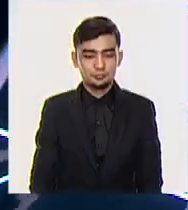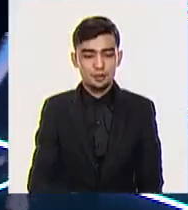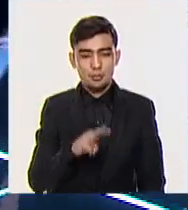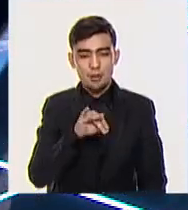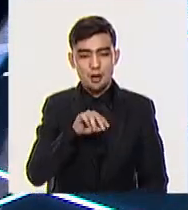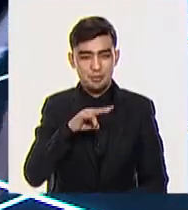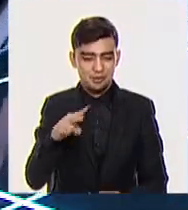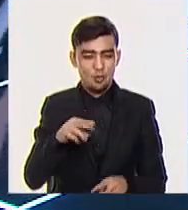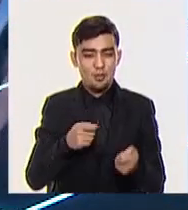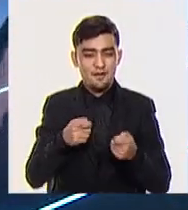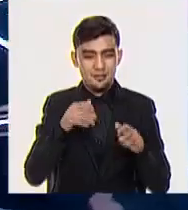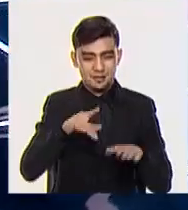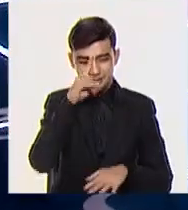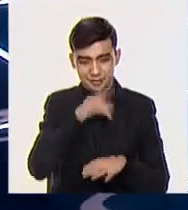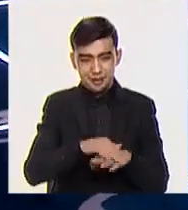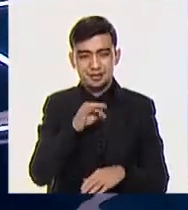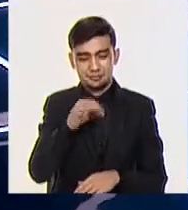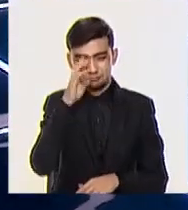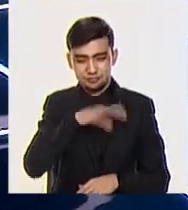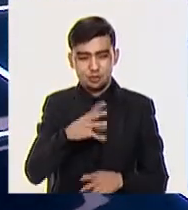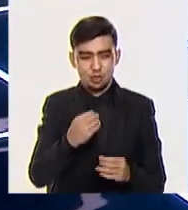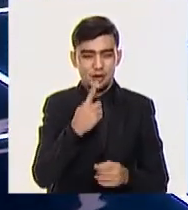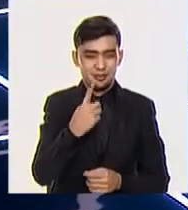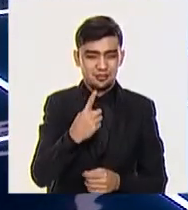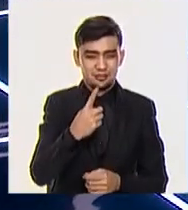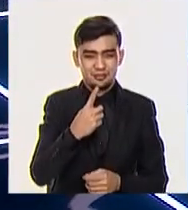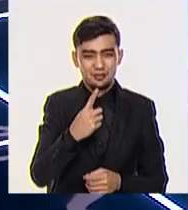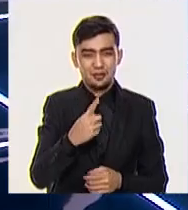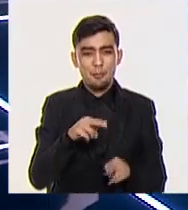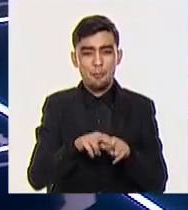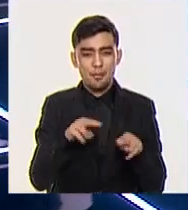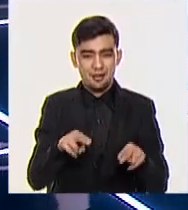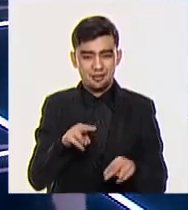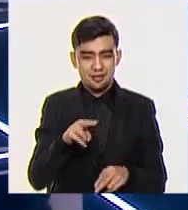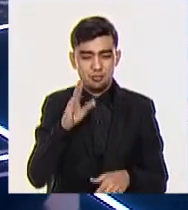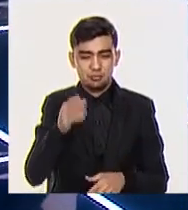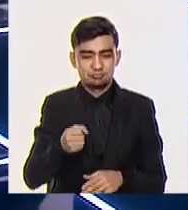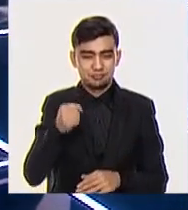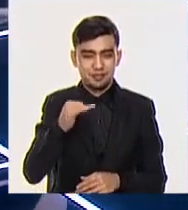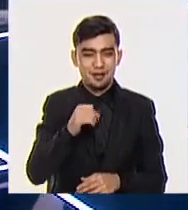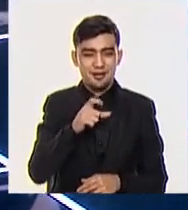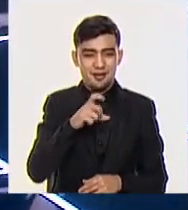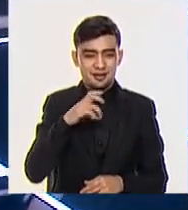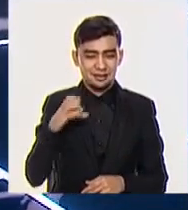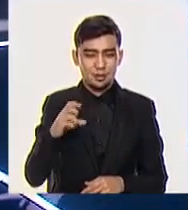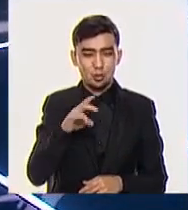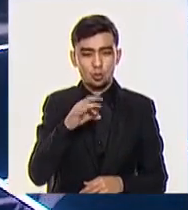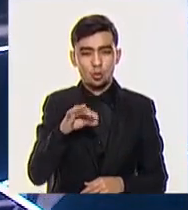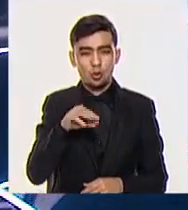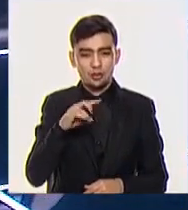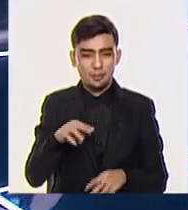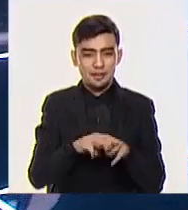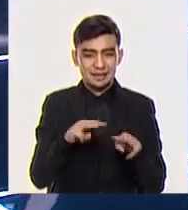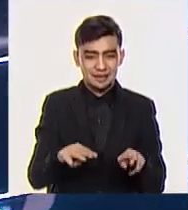Мәмин басқаратын үкіметтен бөлік елімізде тағы бір үкімет жасақталуы мүмкін. Бүгін экс нұротандық Нұржан Әлтаев